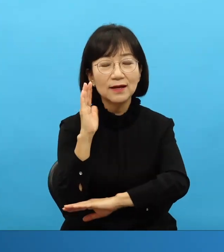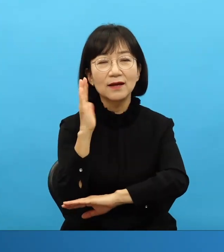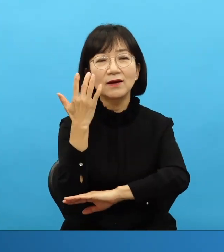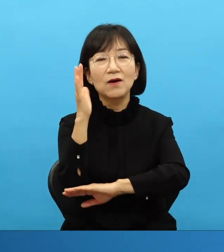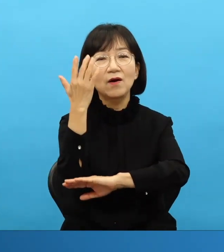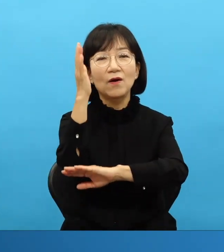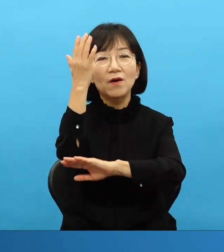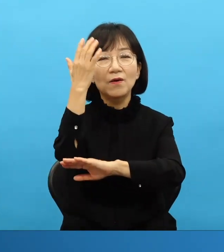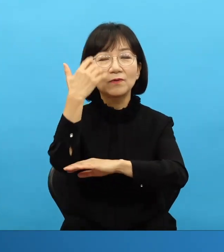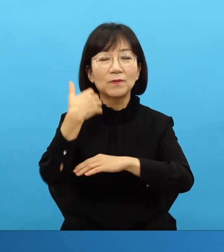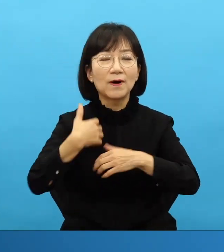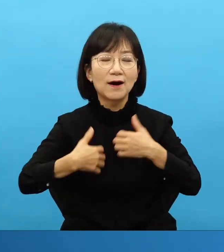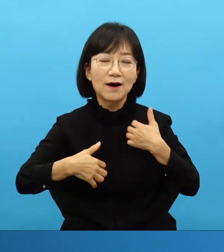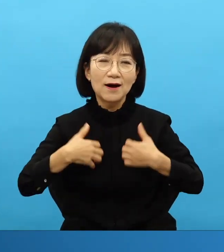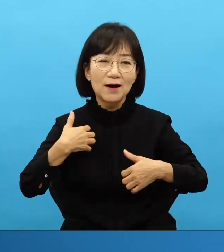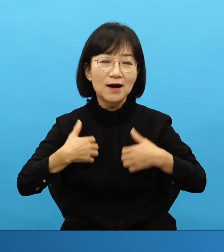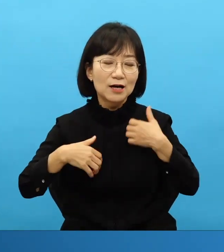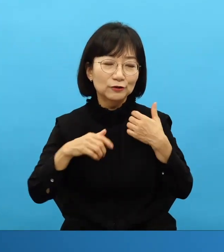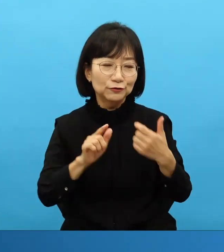하늘의 영광